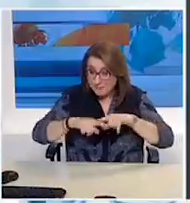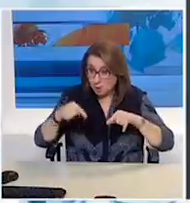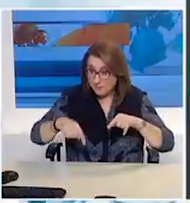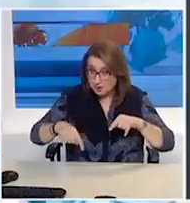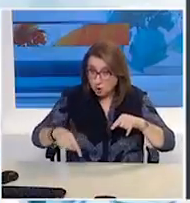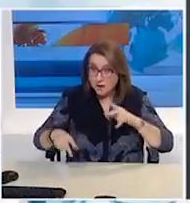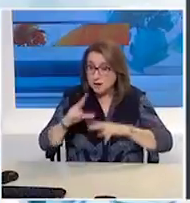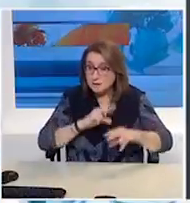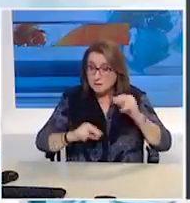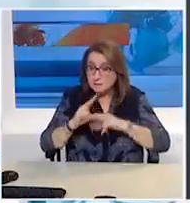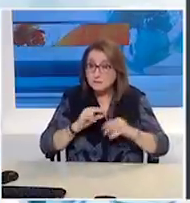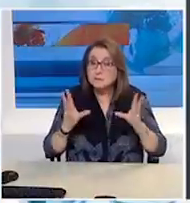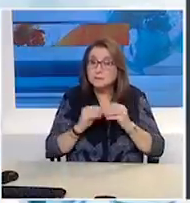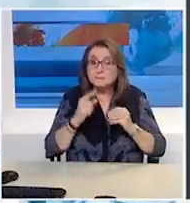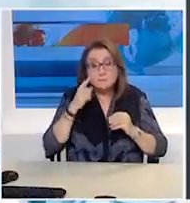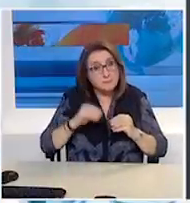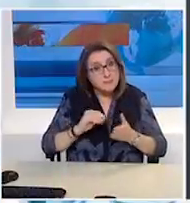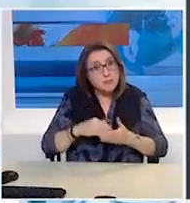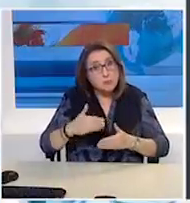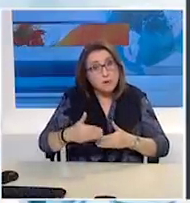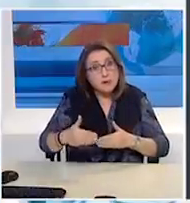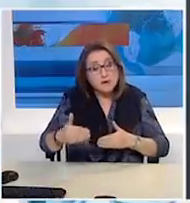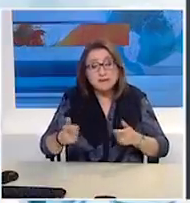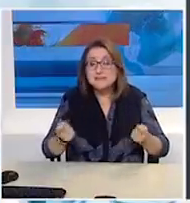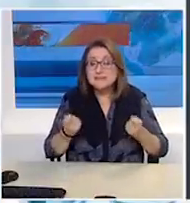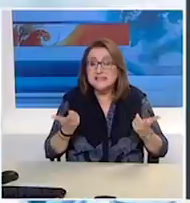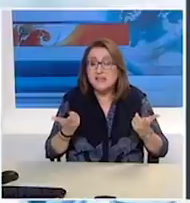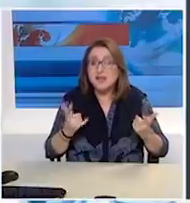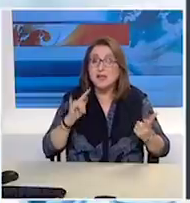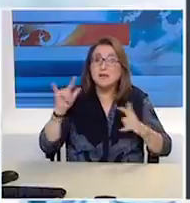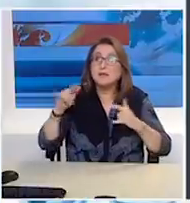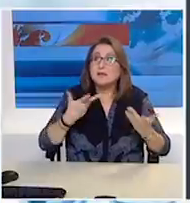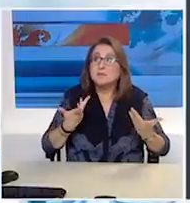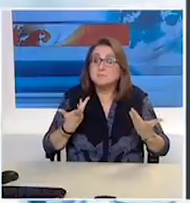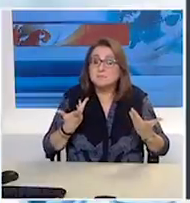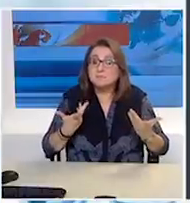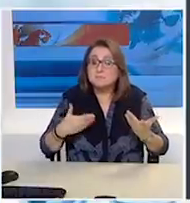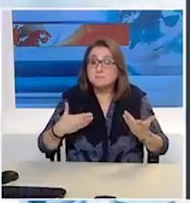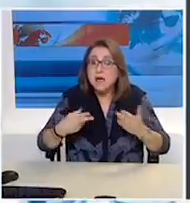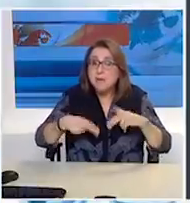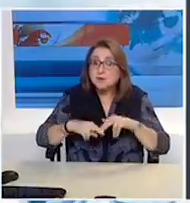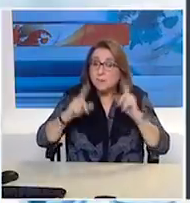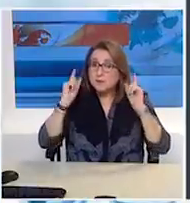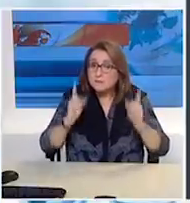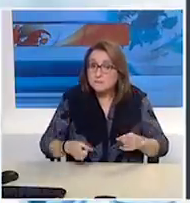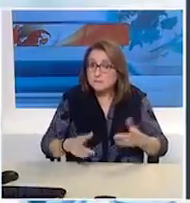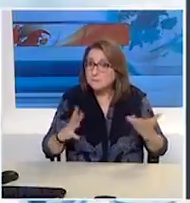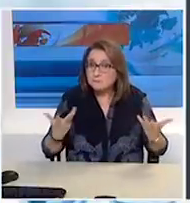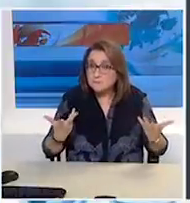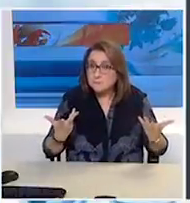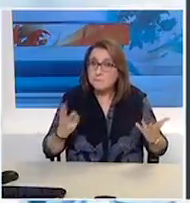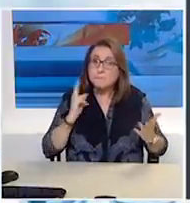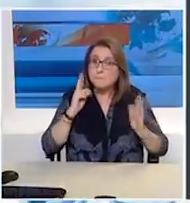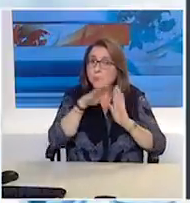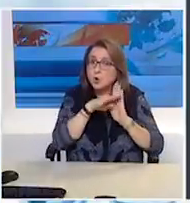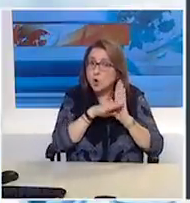των Εμπειρογνωμόνων. Χρειαζόμαστε περισσότερο χρόνο. Περιμένουμε την Επιτροπή να οριστικοποιήσει μια σειρά από πρωτόκολλα